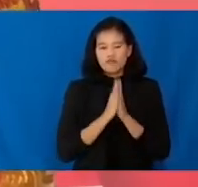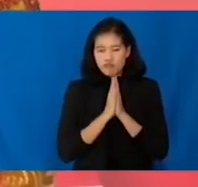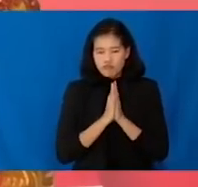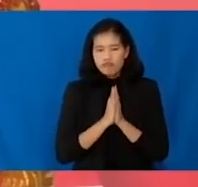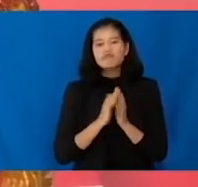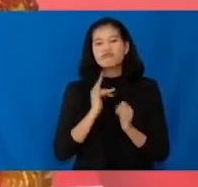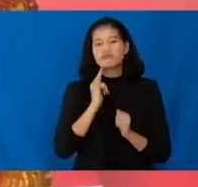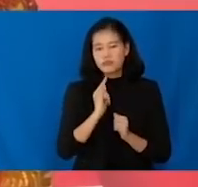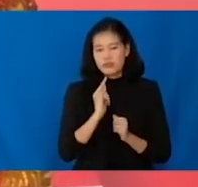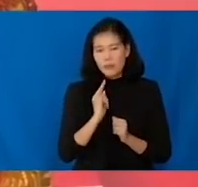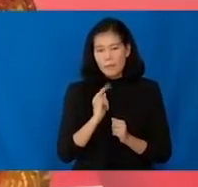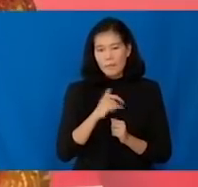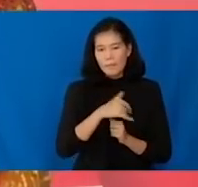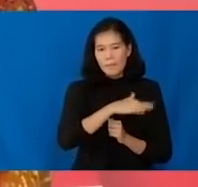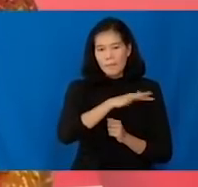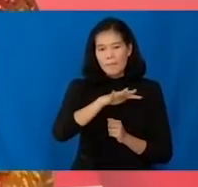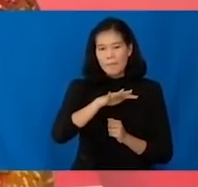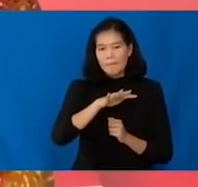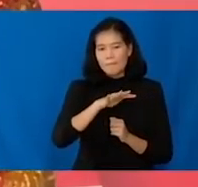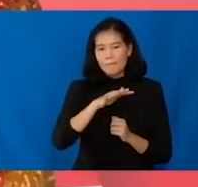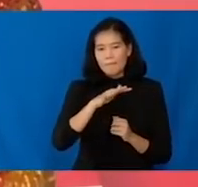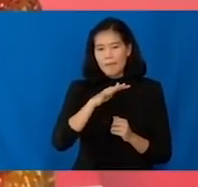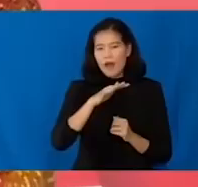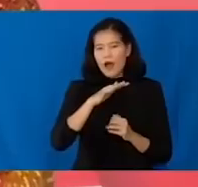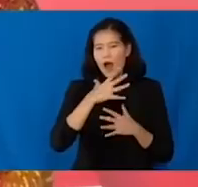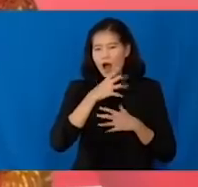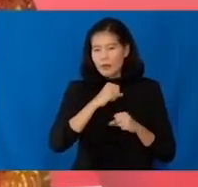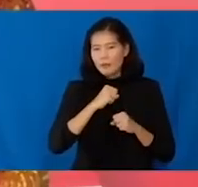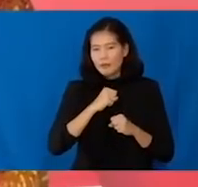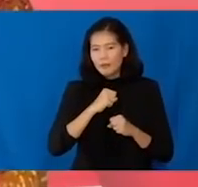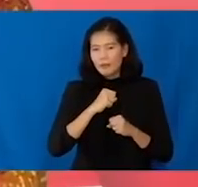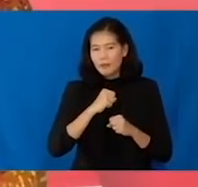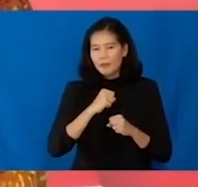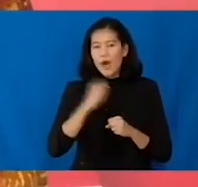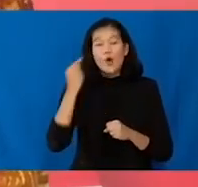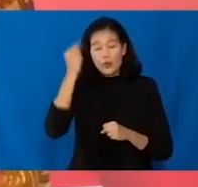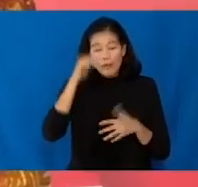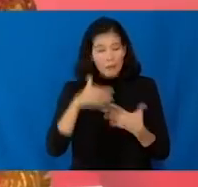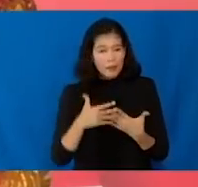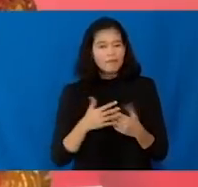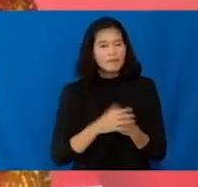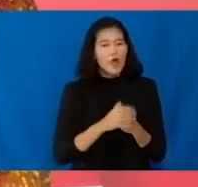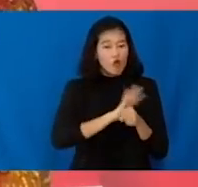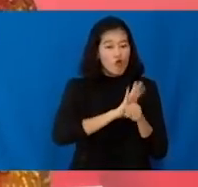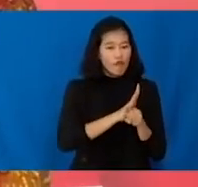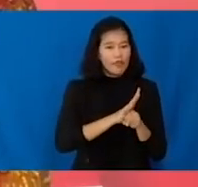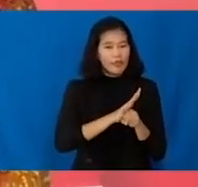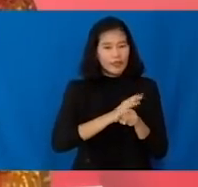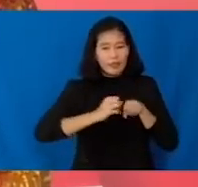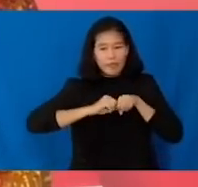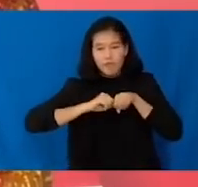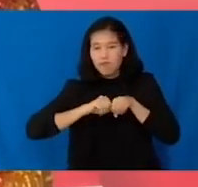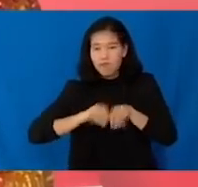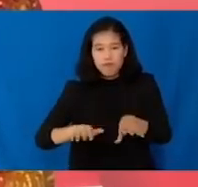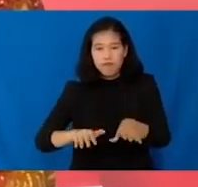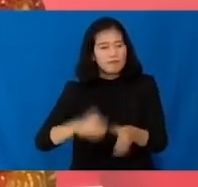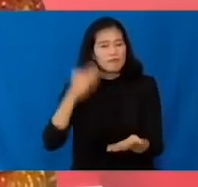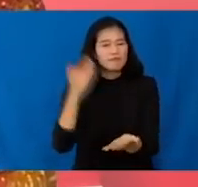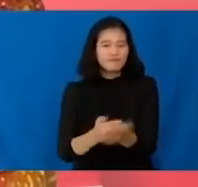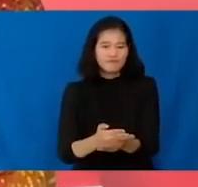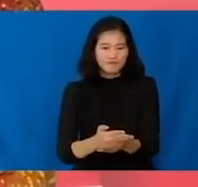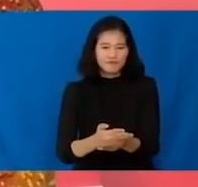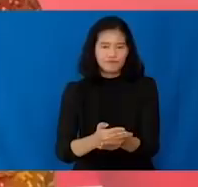adalah memutus rantai penularan ini menjadi dasar yang paling penting